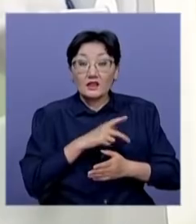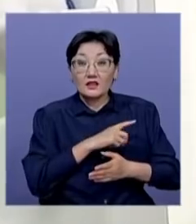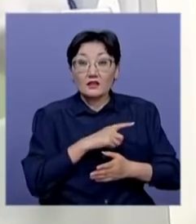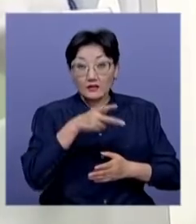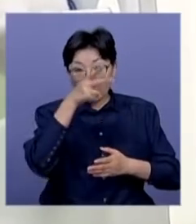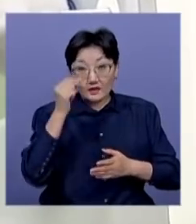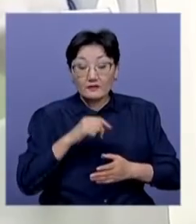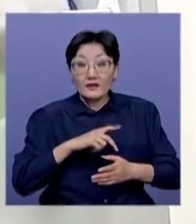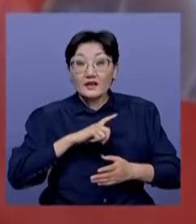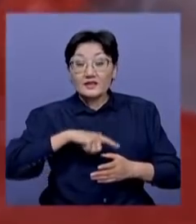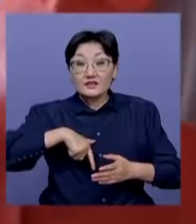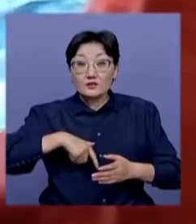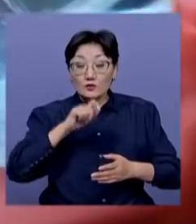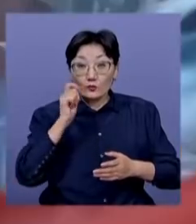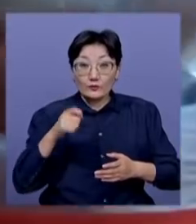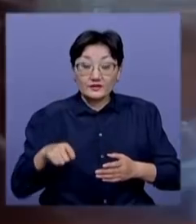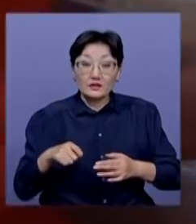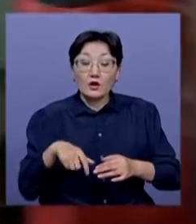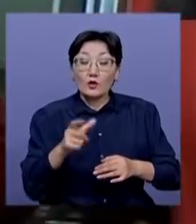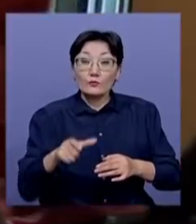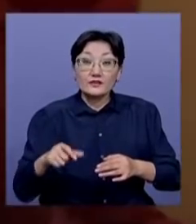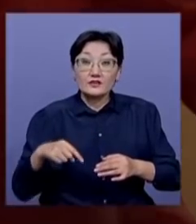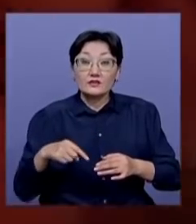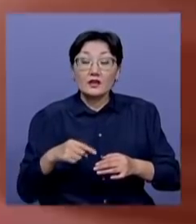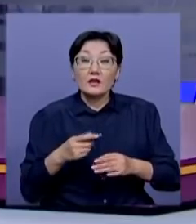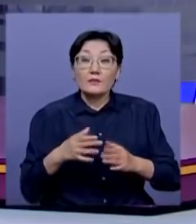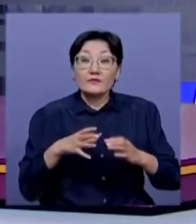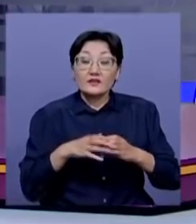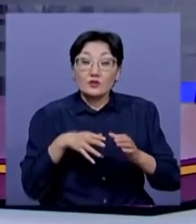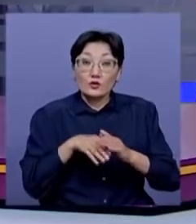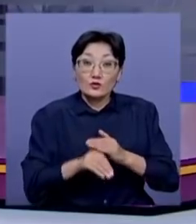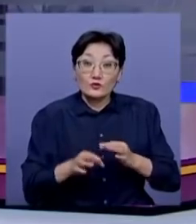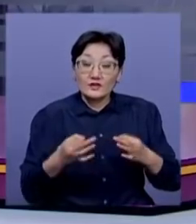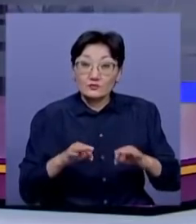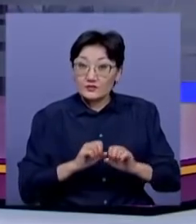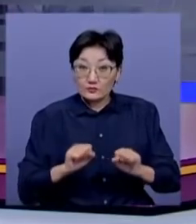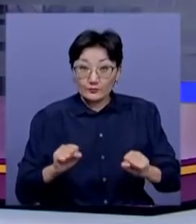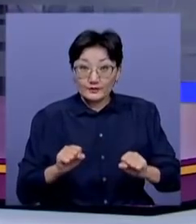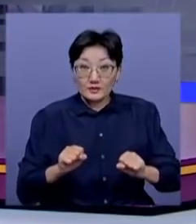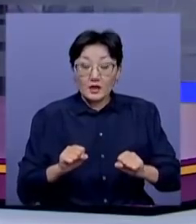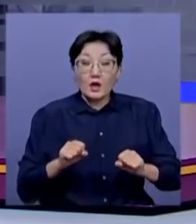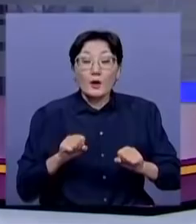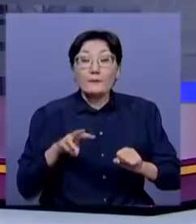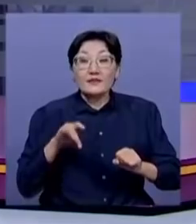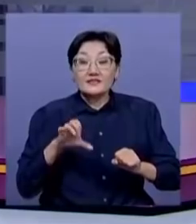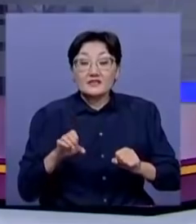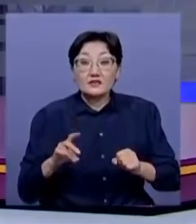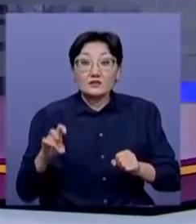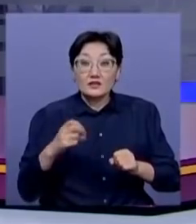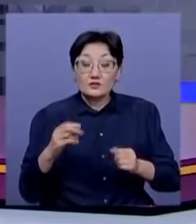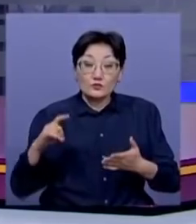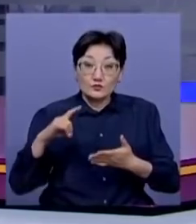Литва, Польша және Украина елдерінен азаматтардың жекелеген санатына кіруге рұқсат жоқ. Айта кетейік, Минскінің ұлттық